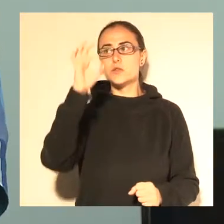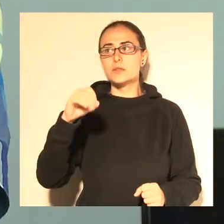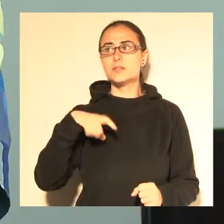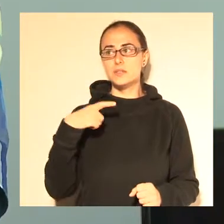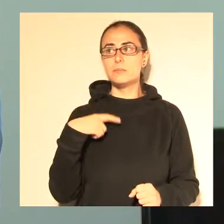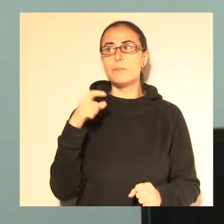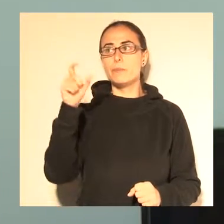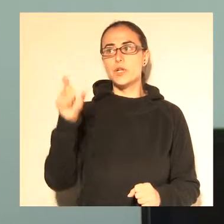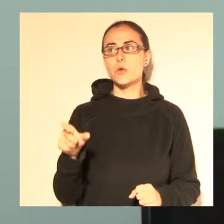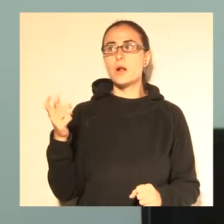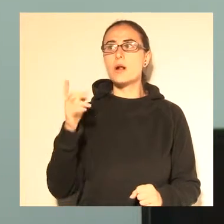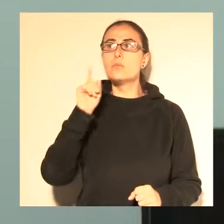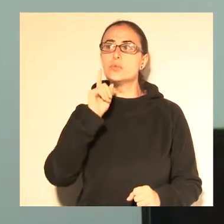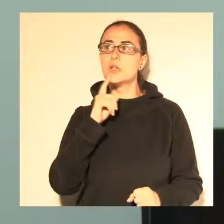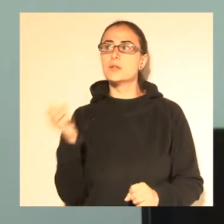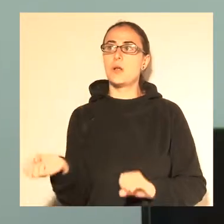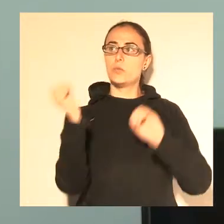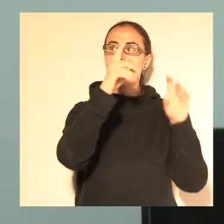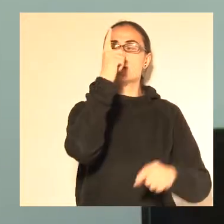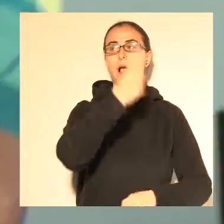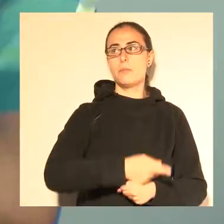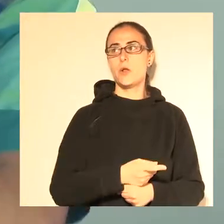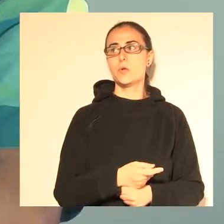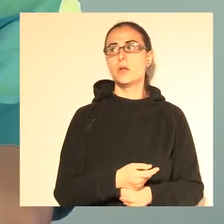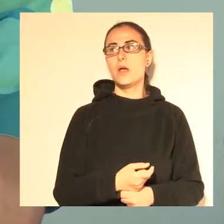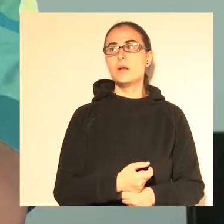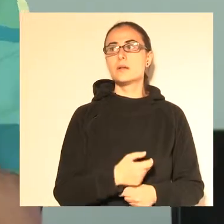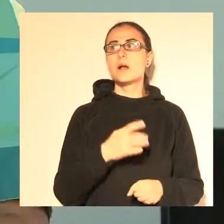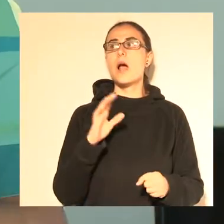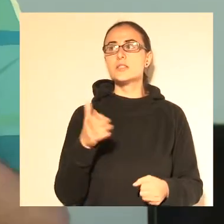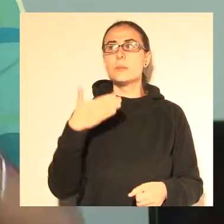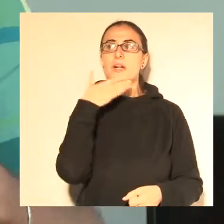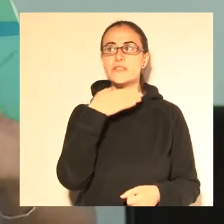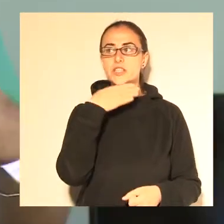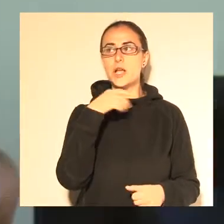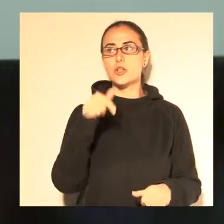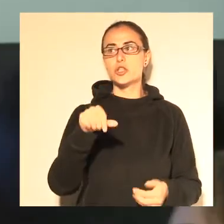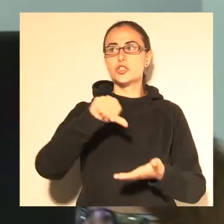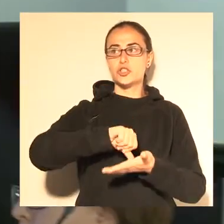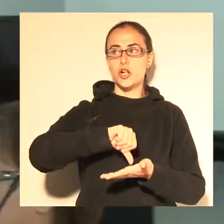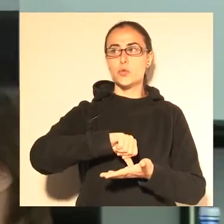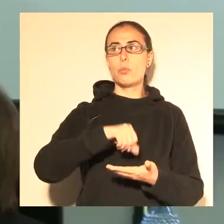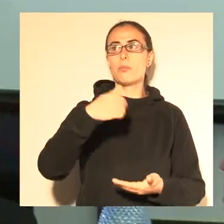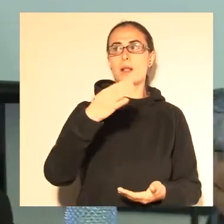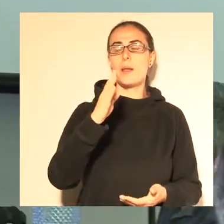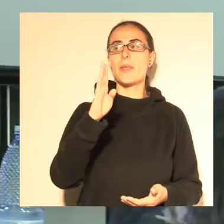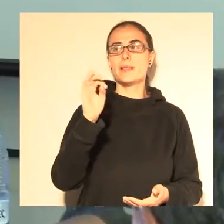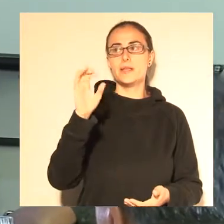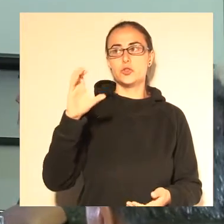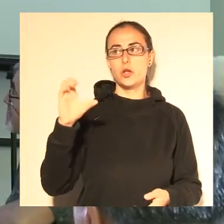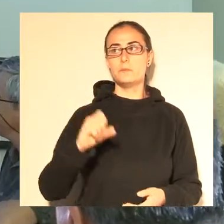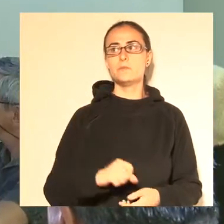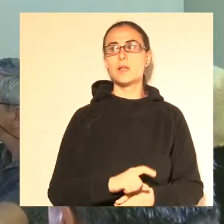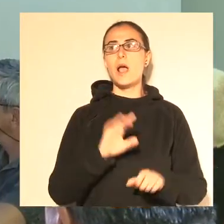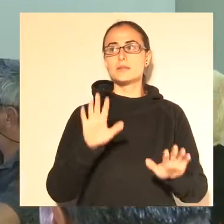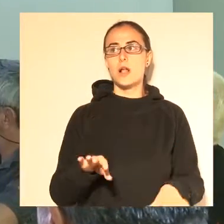din Buzău care s a mutat în Alba Iulia ca să beneficieze de centrul Maria Beatrice